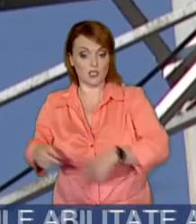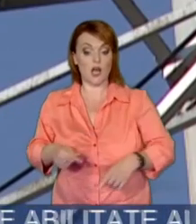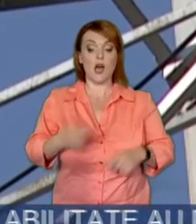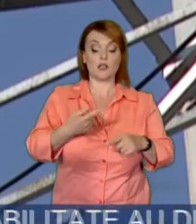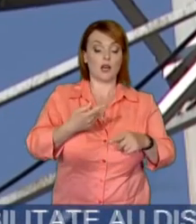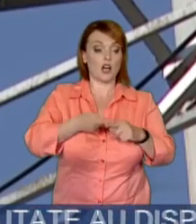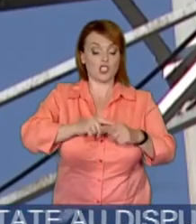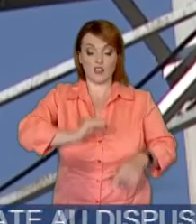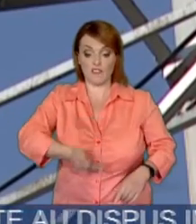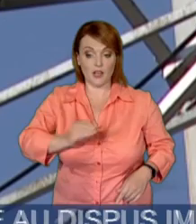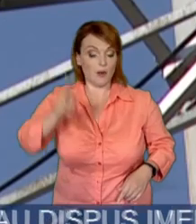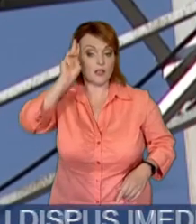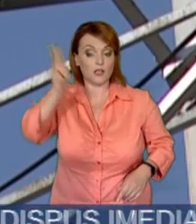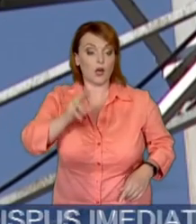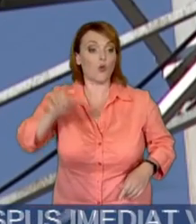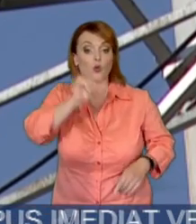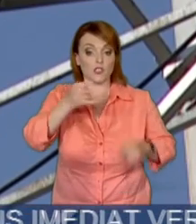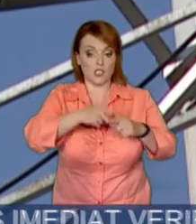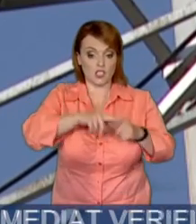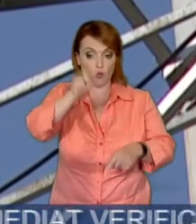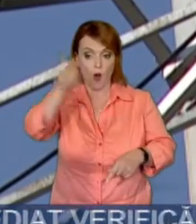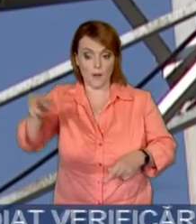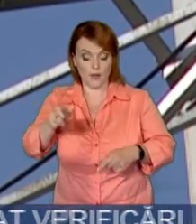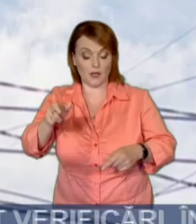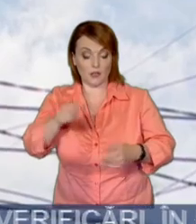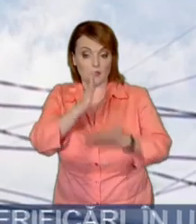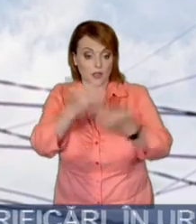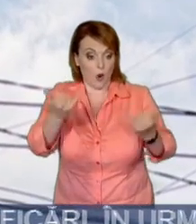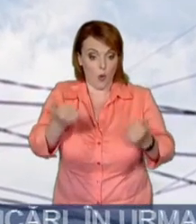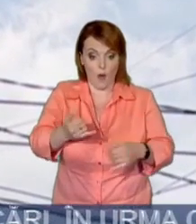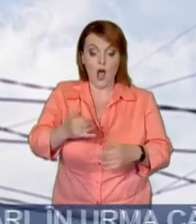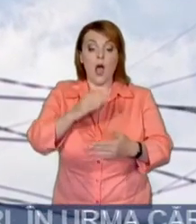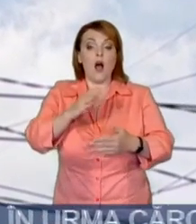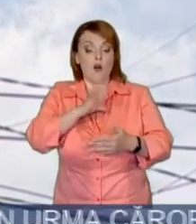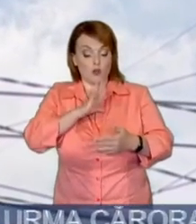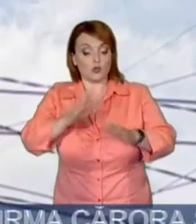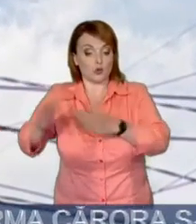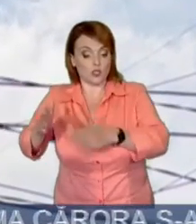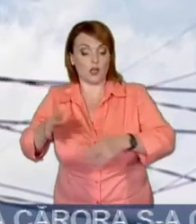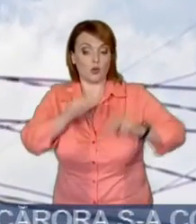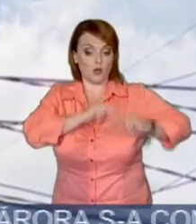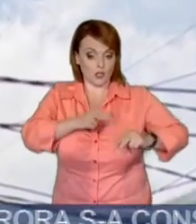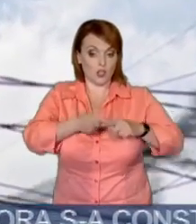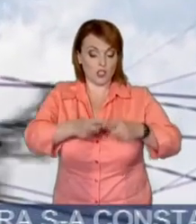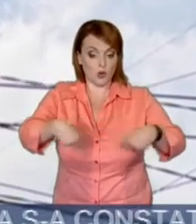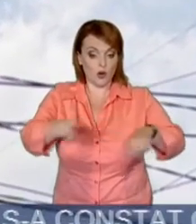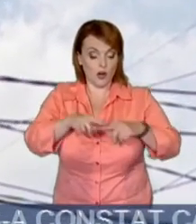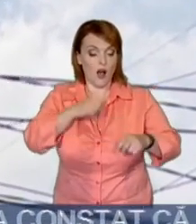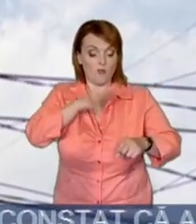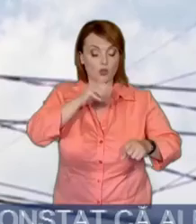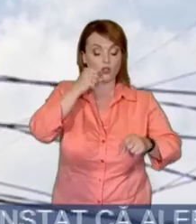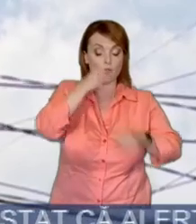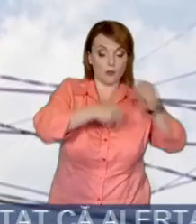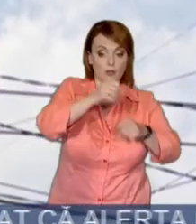nu știe unde se află în prezent unele dintre acestea, adăugând că au existat cazuri în care angajații agenției au fost torturați și